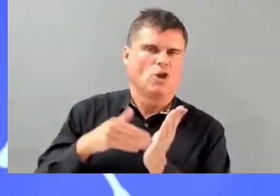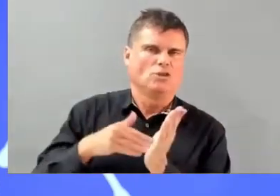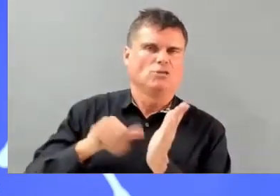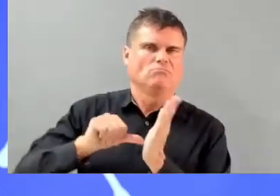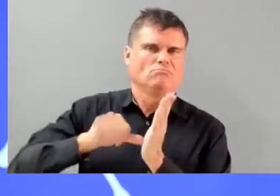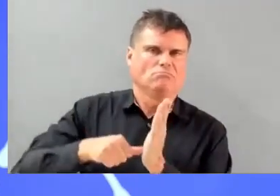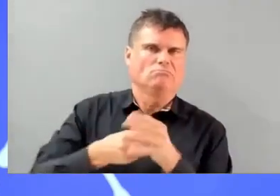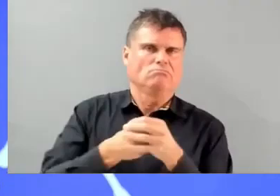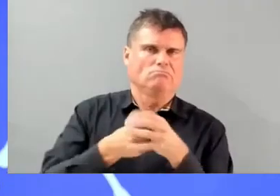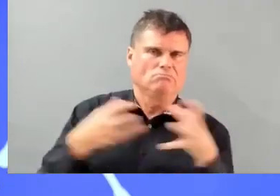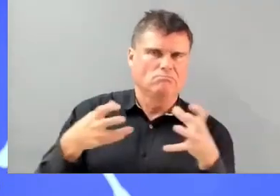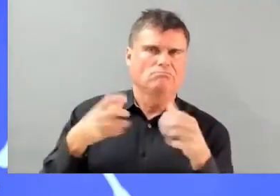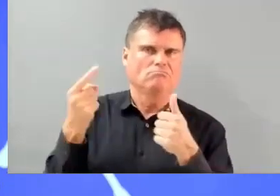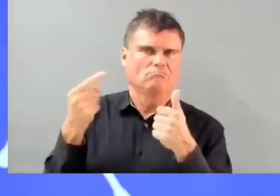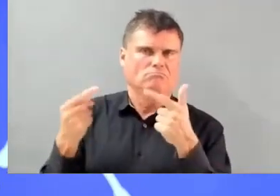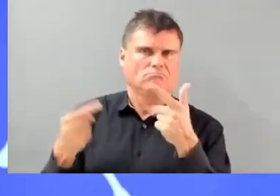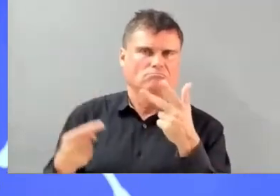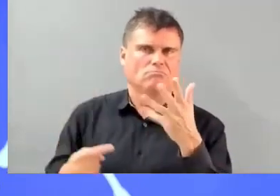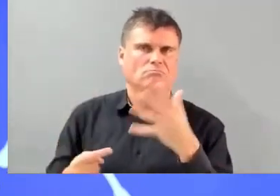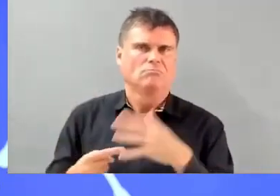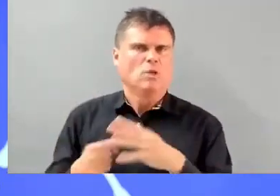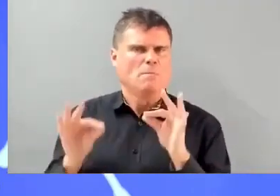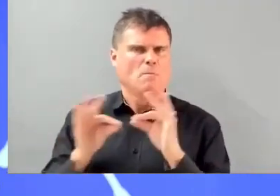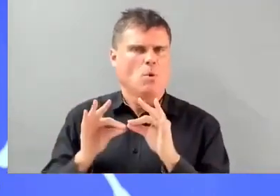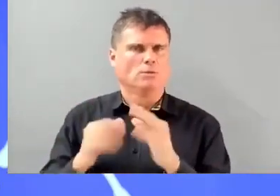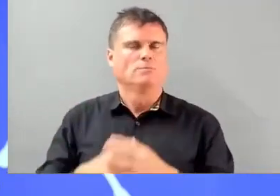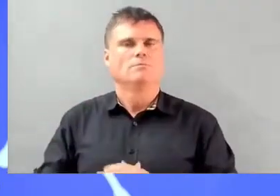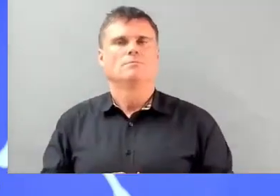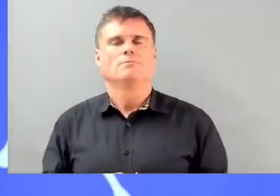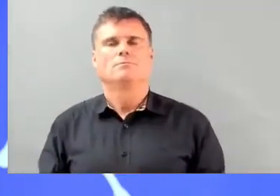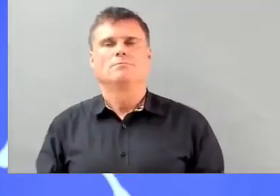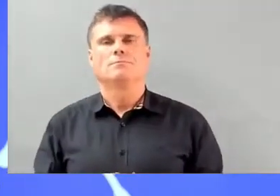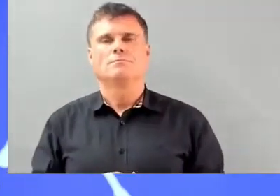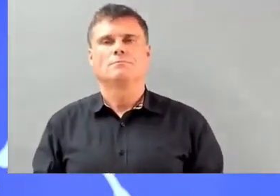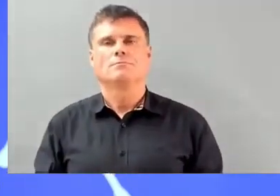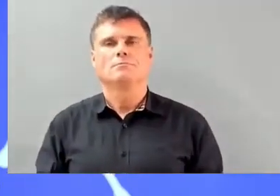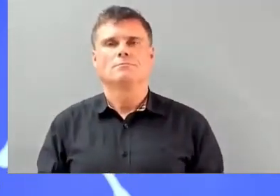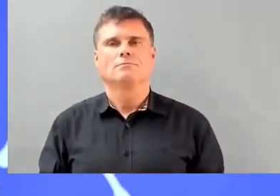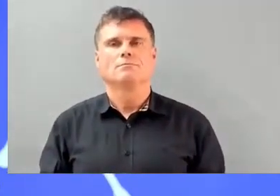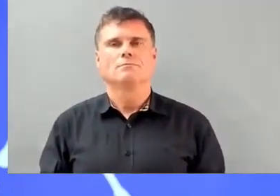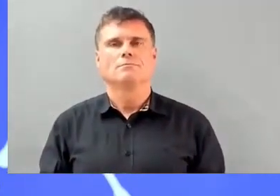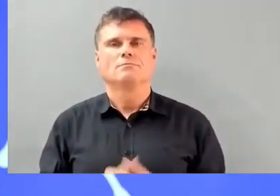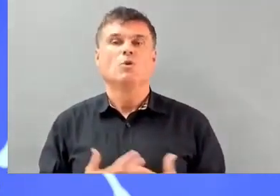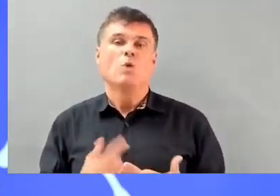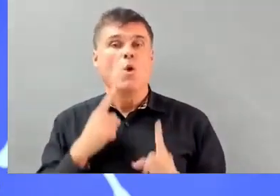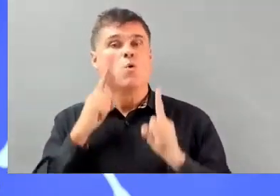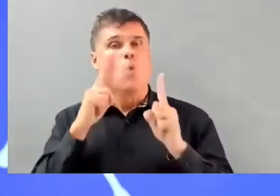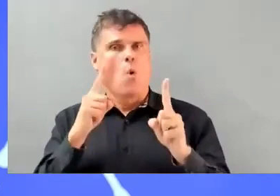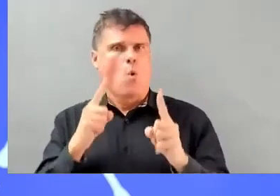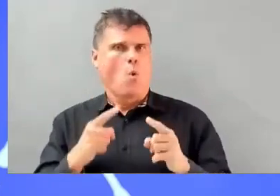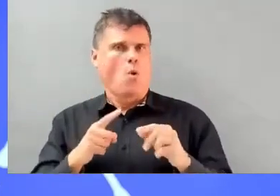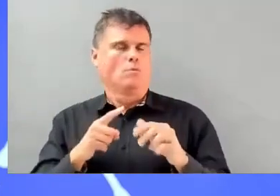qui vont être en Colombie-Britannique contre un retour de service est un changement important.